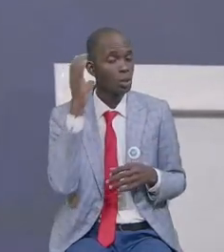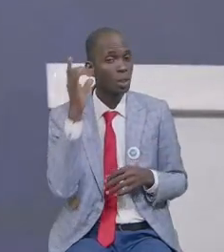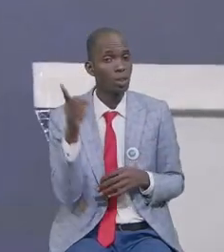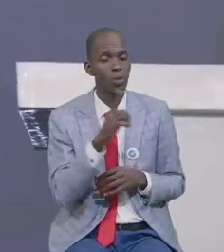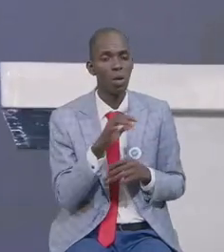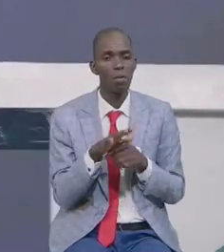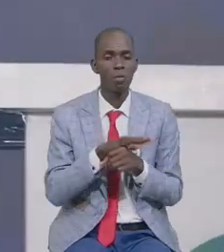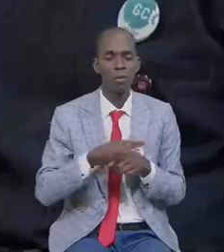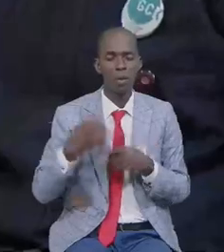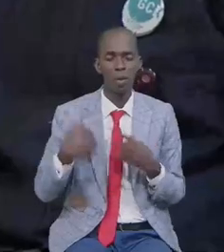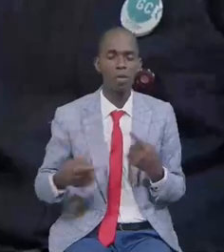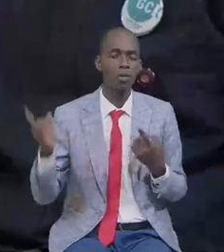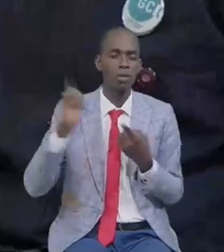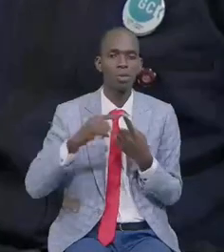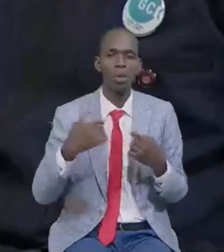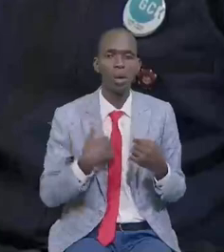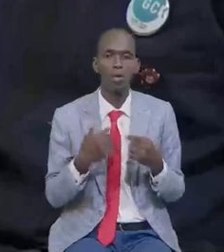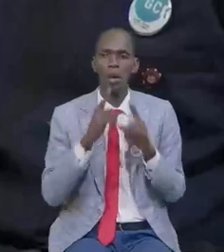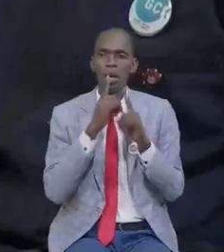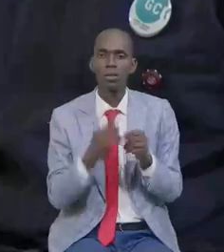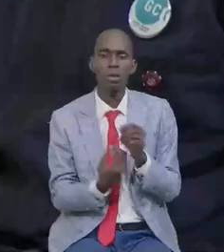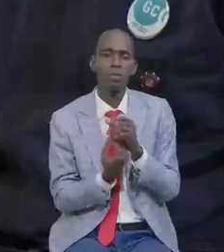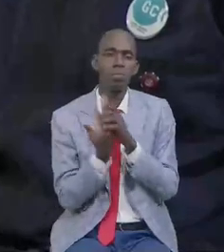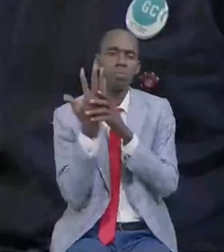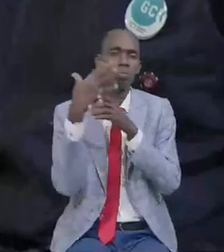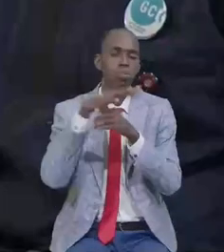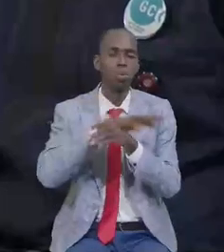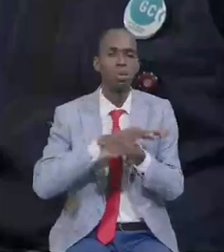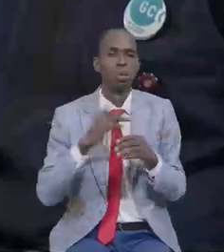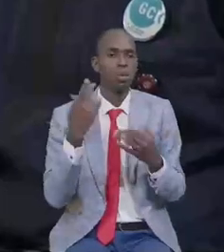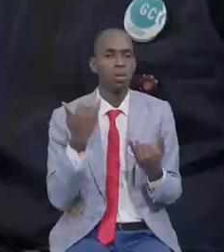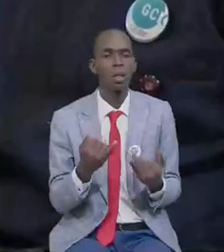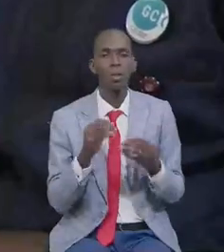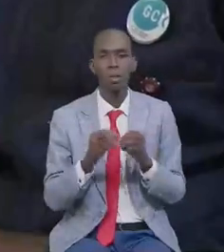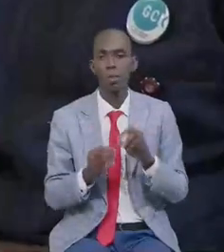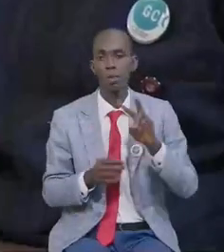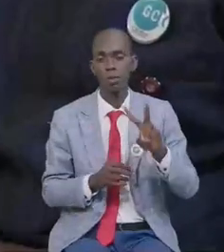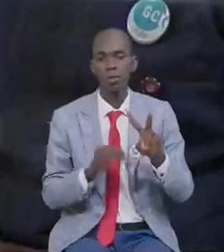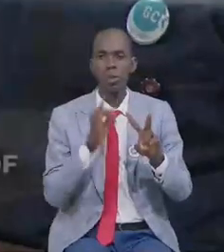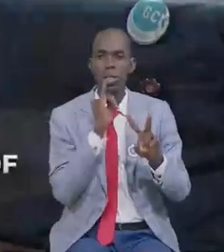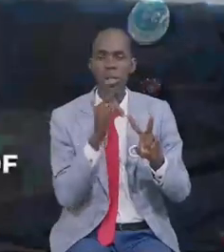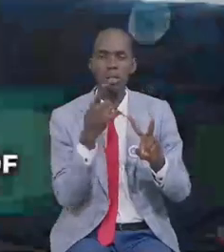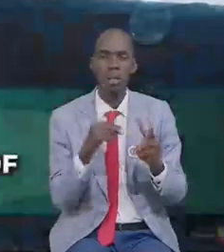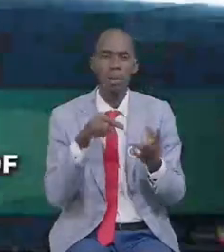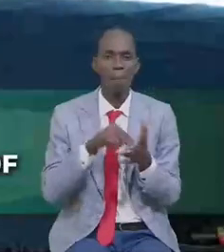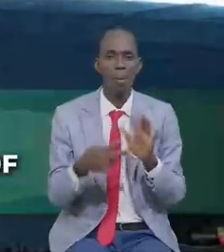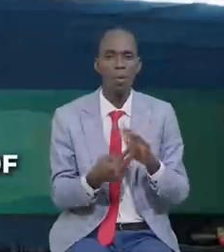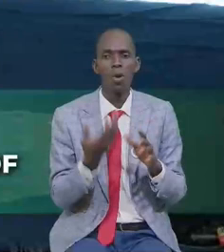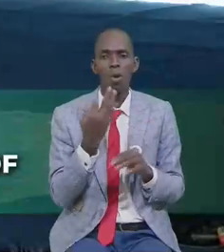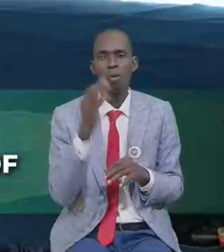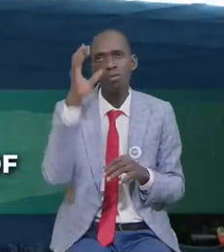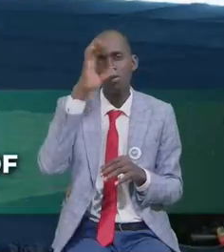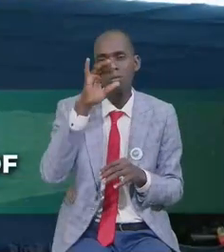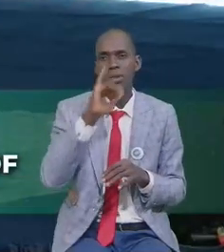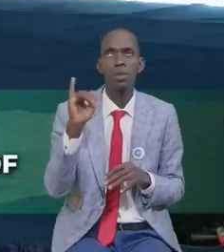à débordement. Deuxième élément maintenant, le but de chercher sa